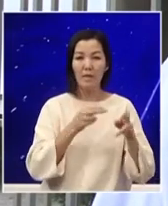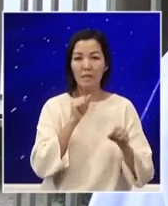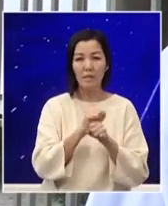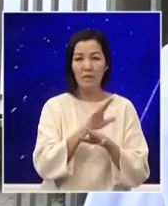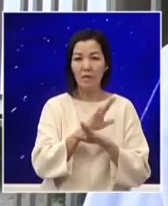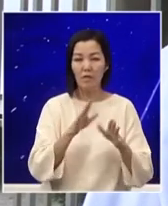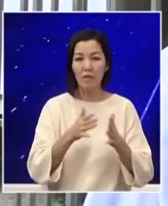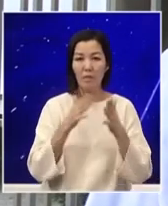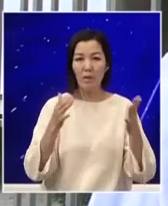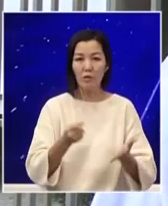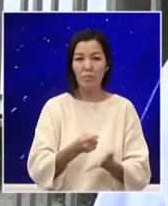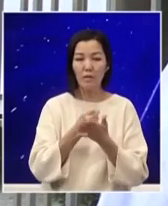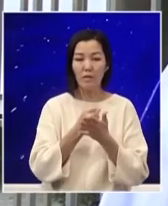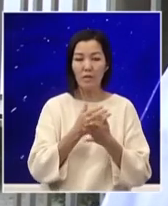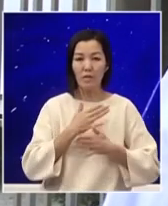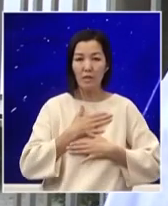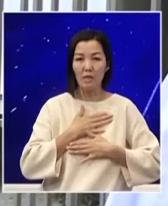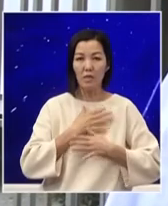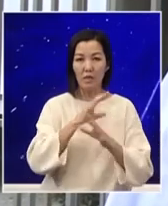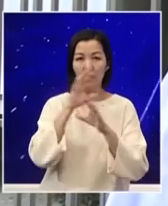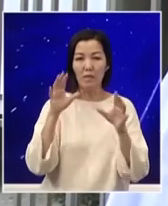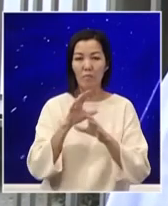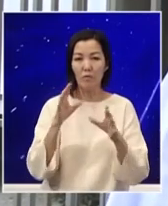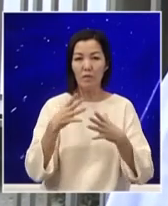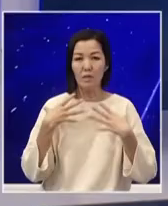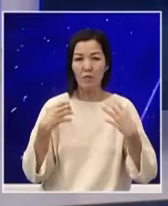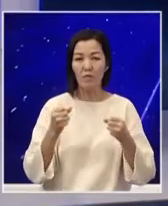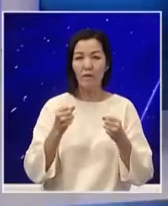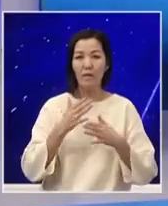Это большая поддержка нашей деятельности и забота о здоровье населения.